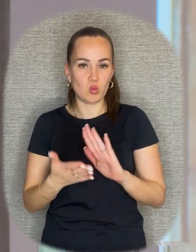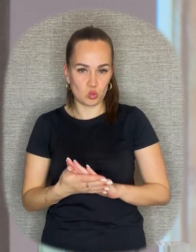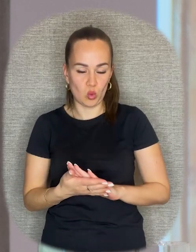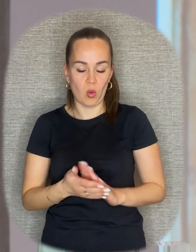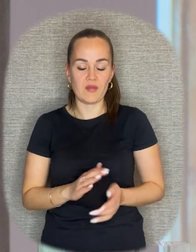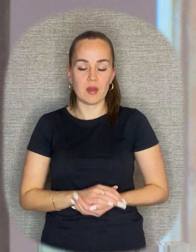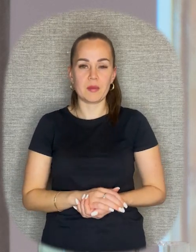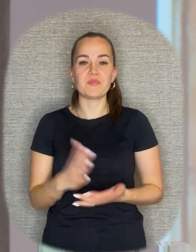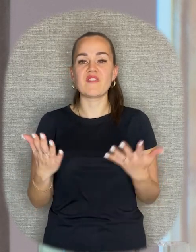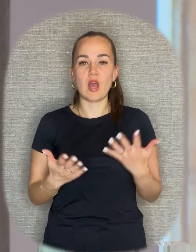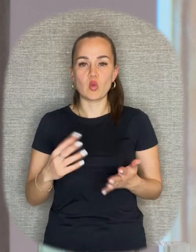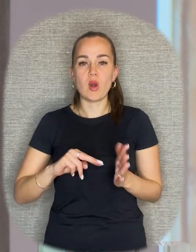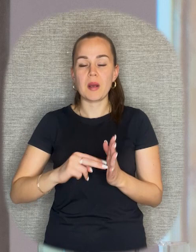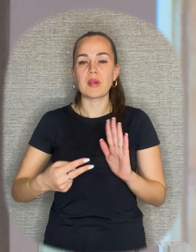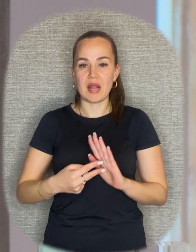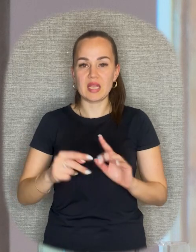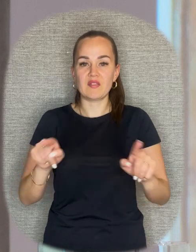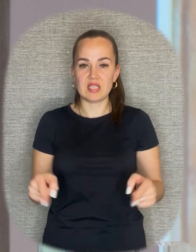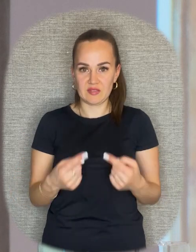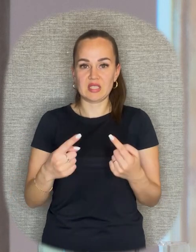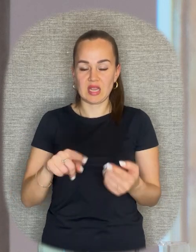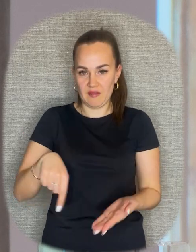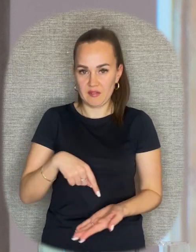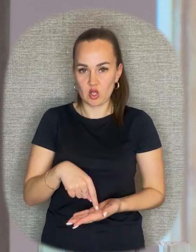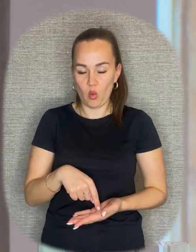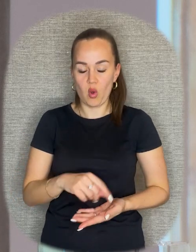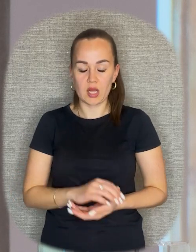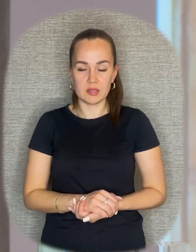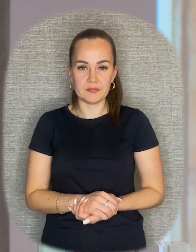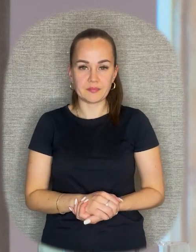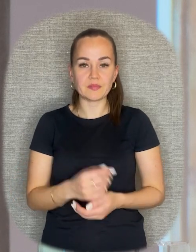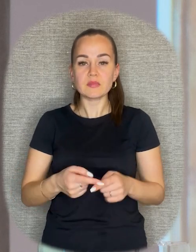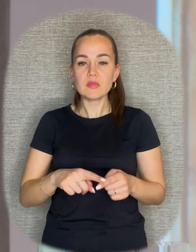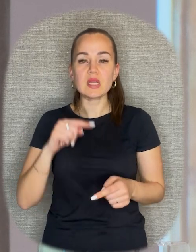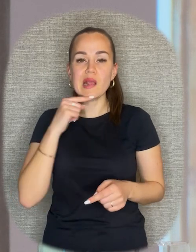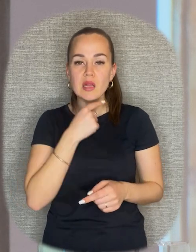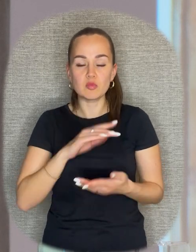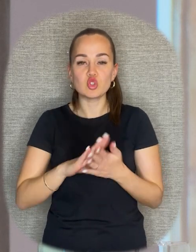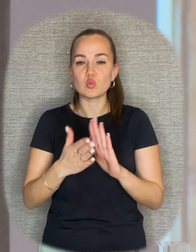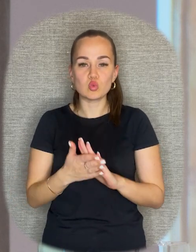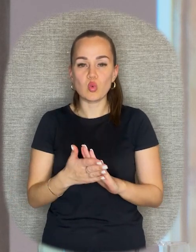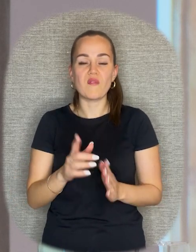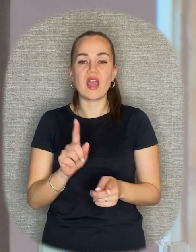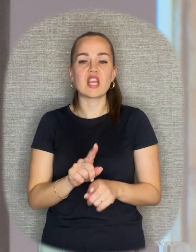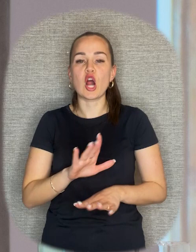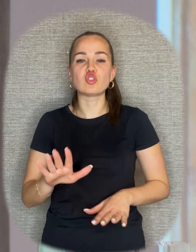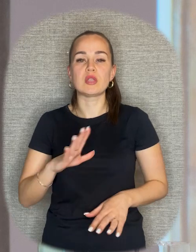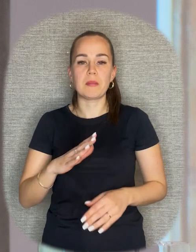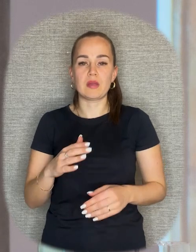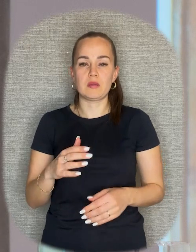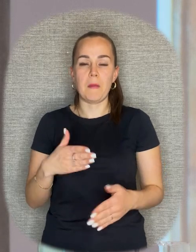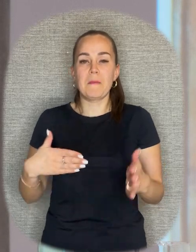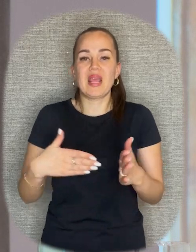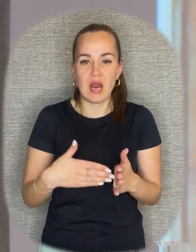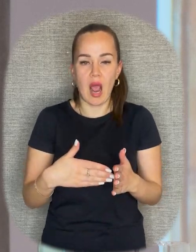экономическими условиями в которых планировалось восстановление Но это эти экономические условия не должны были